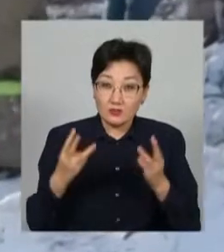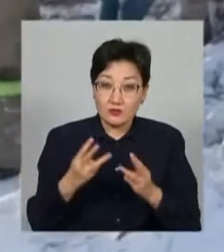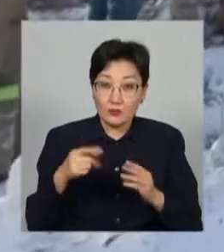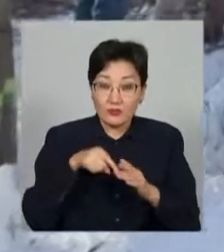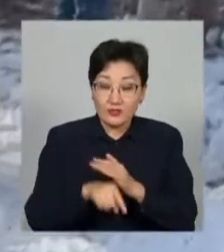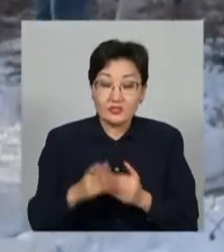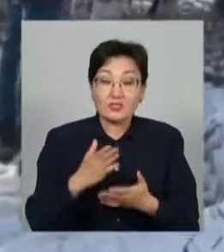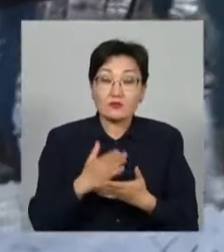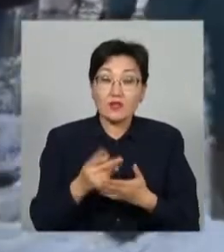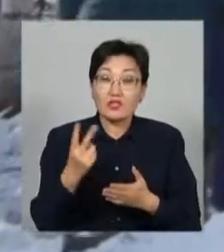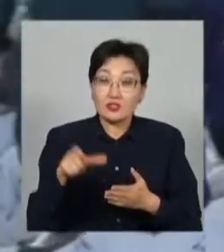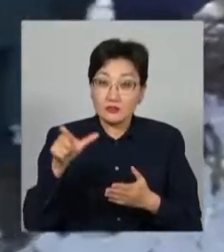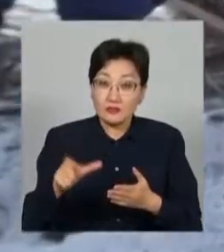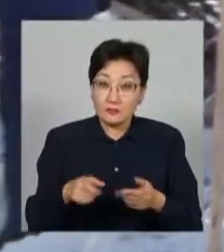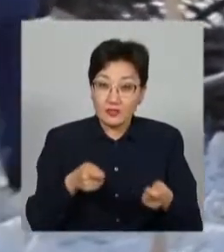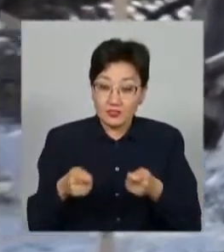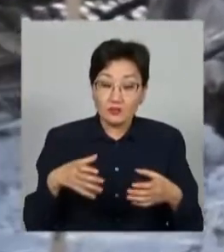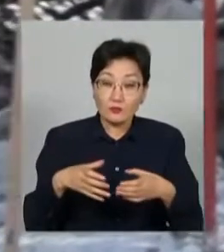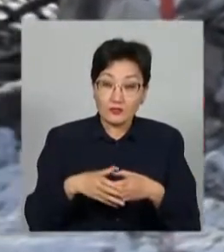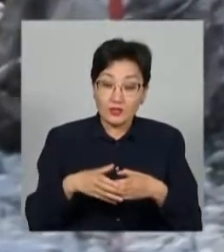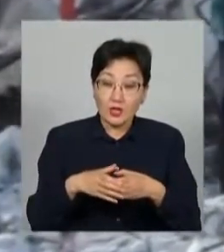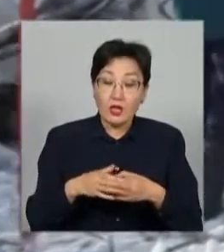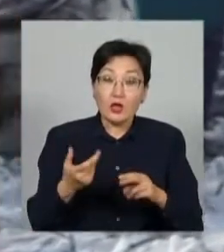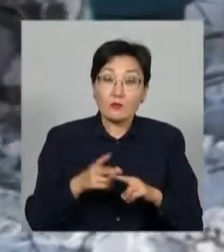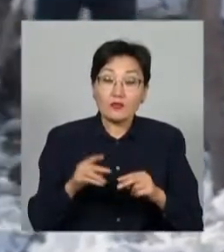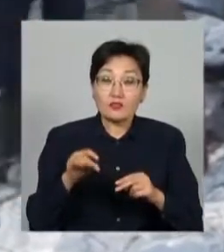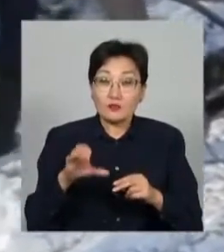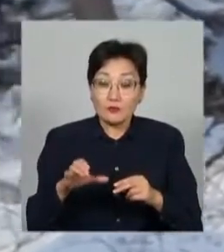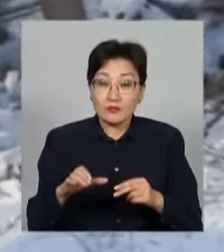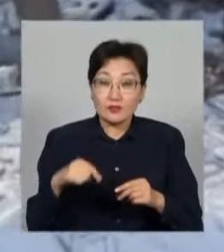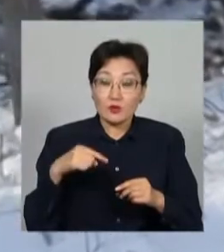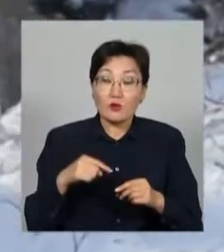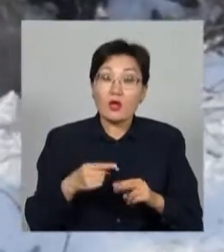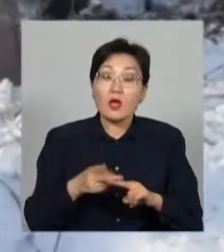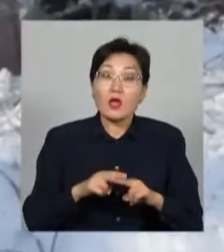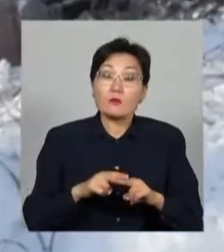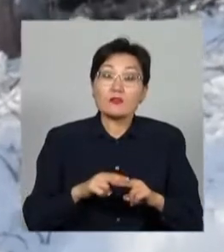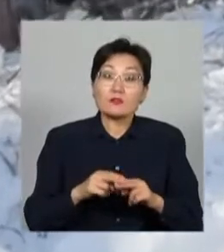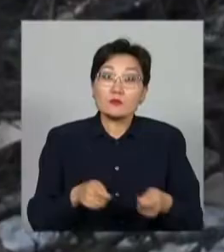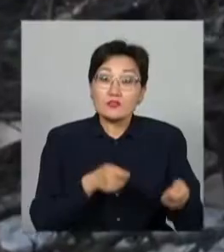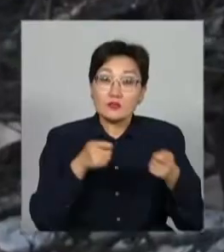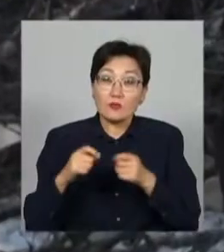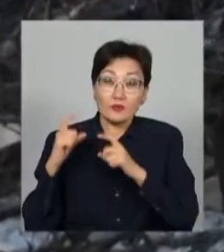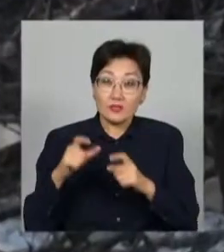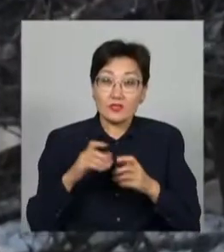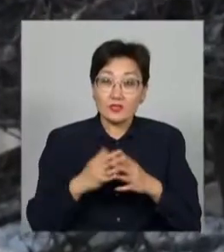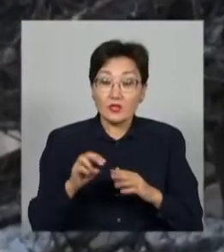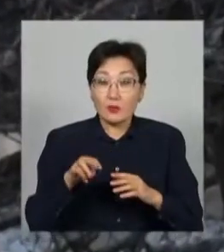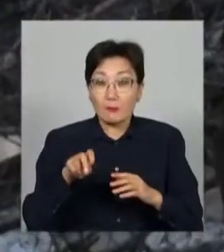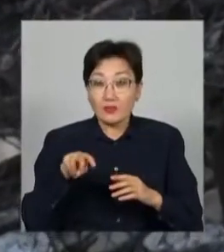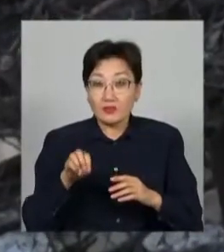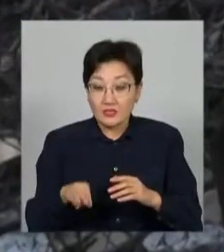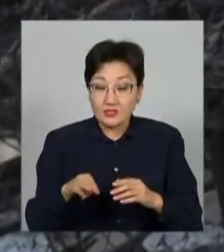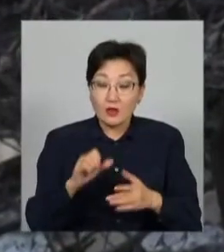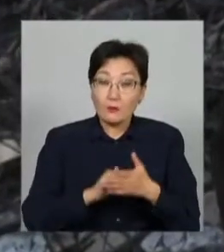На борту находились два члена экипажа. По данным МЧС, частный легкомоторный самолет перевозил груз в село Тымплат.